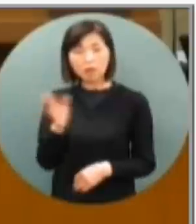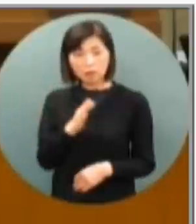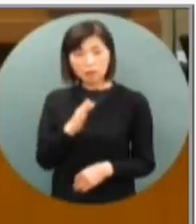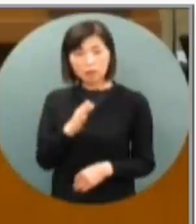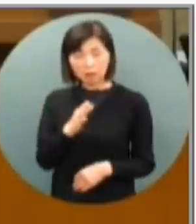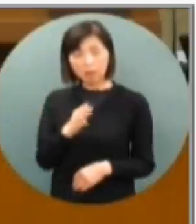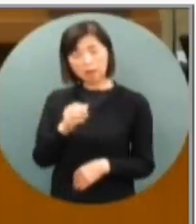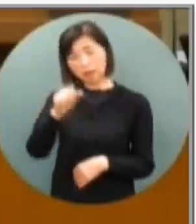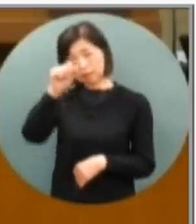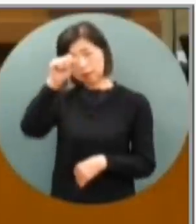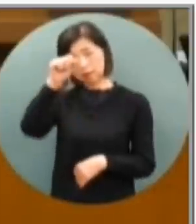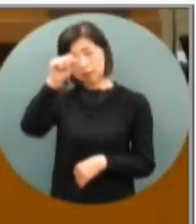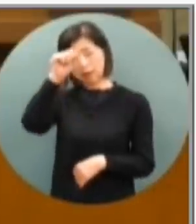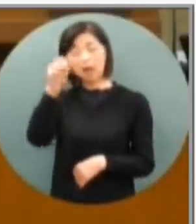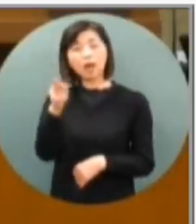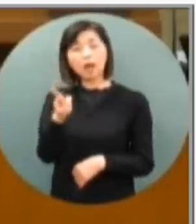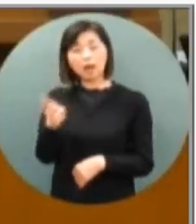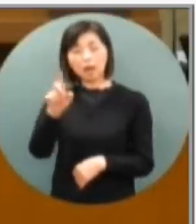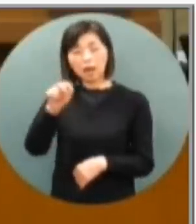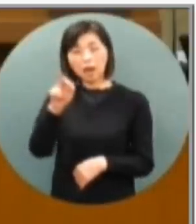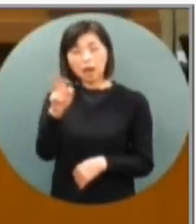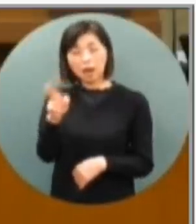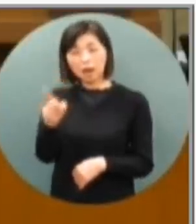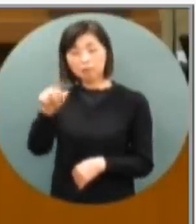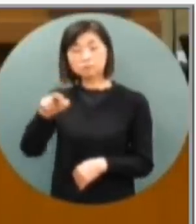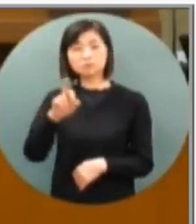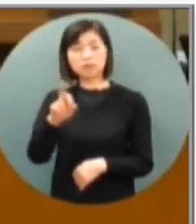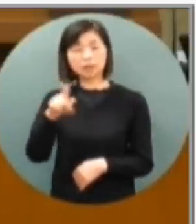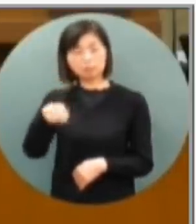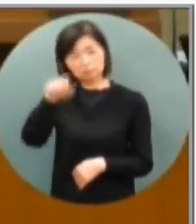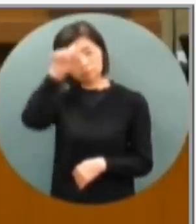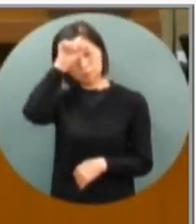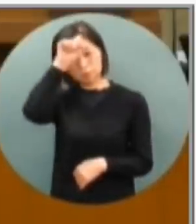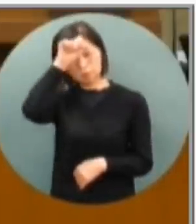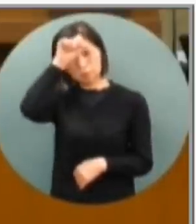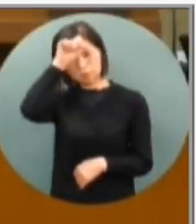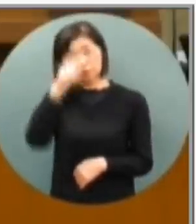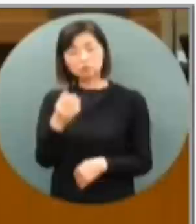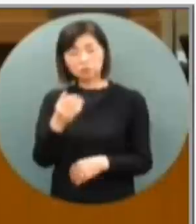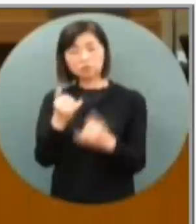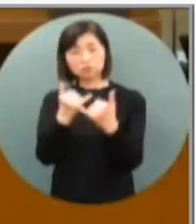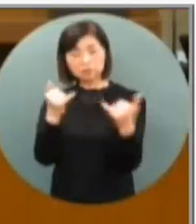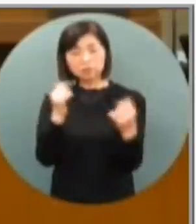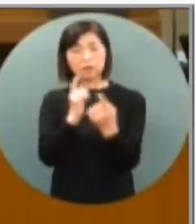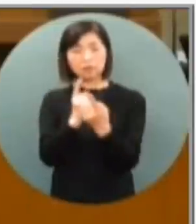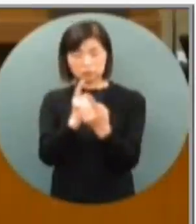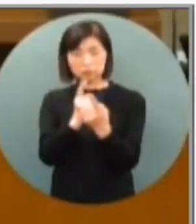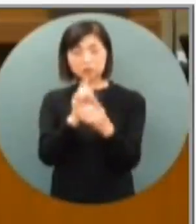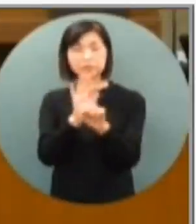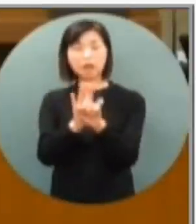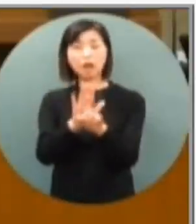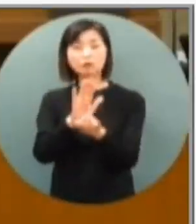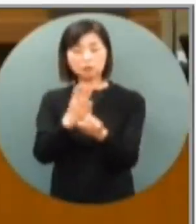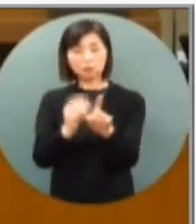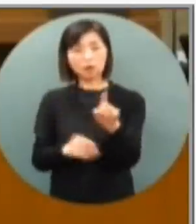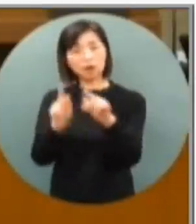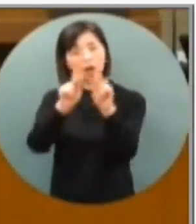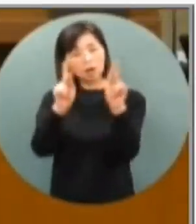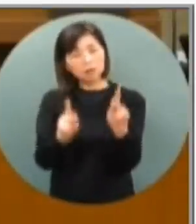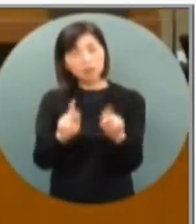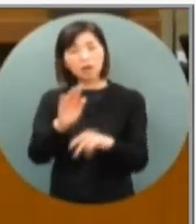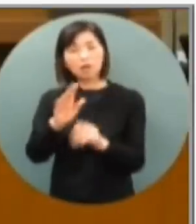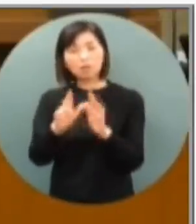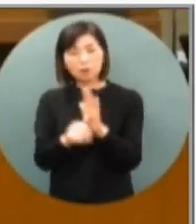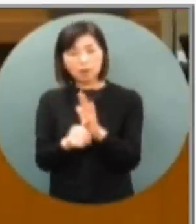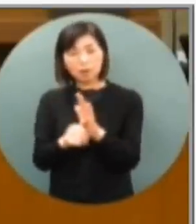が、課題が明らかになっていればお示しをいただきたいというふうに思います。さらに、